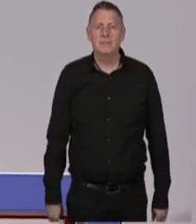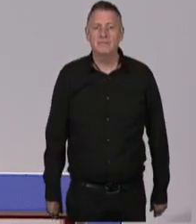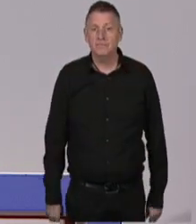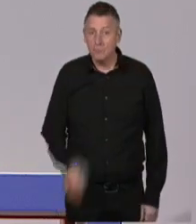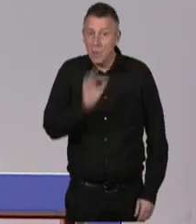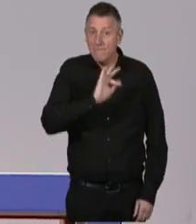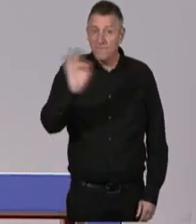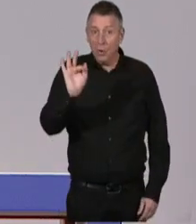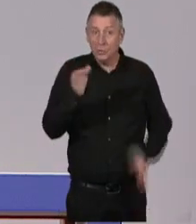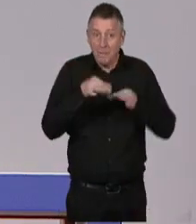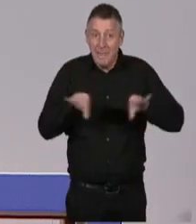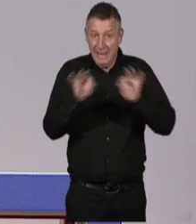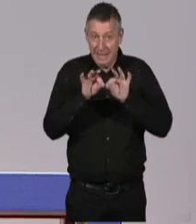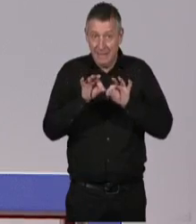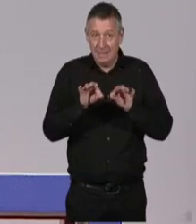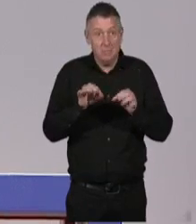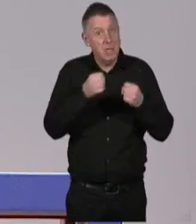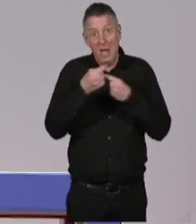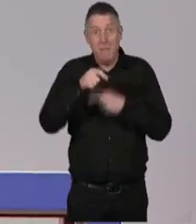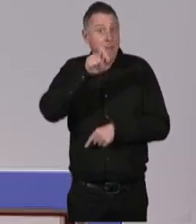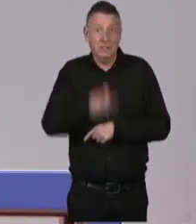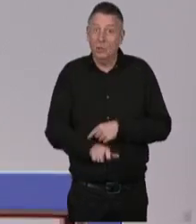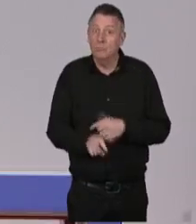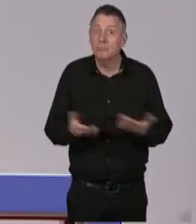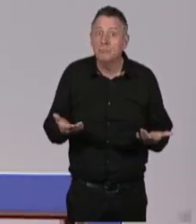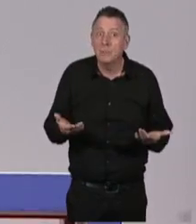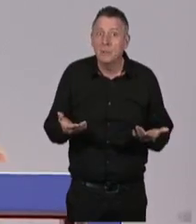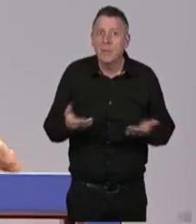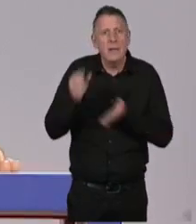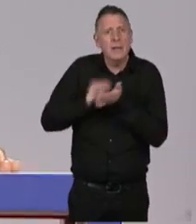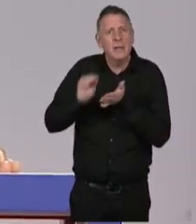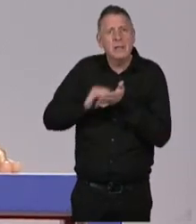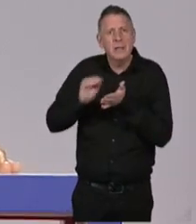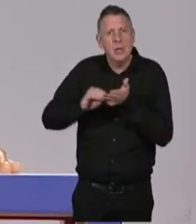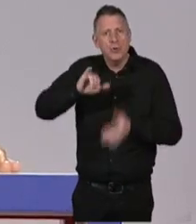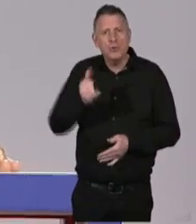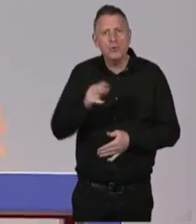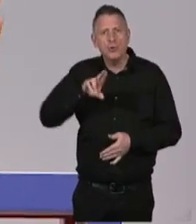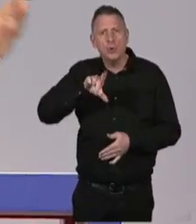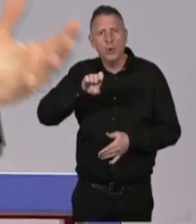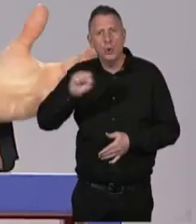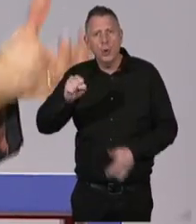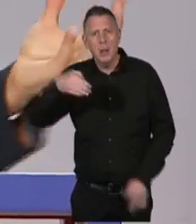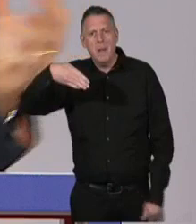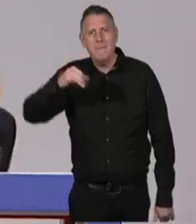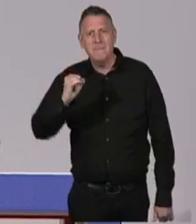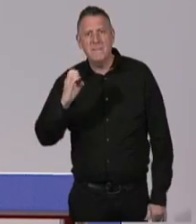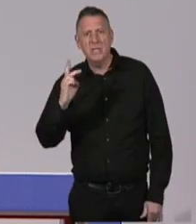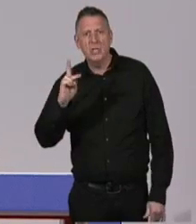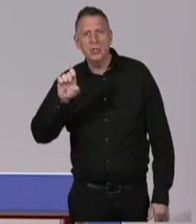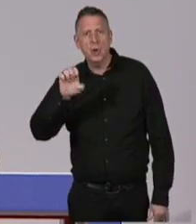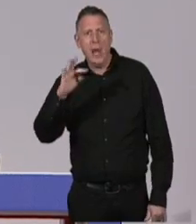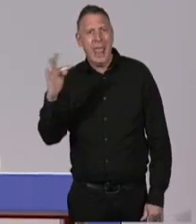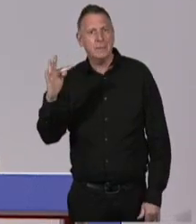La France est une personne, écrivait Jules Michelet. Si sa voix